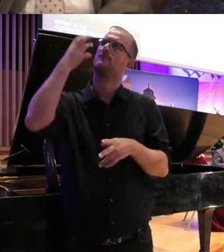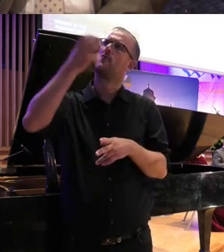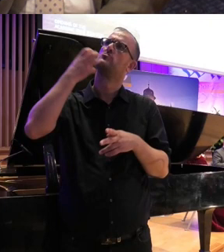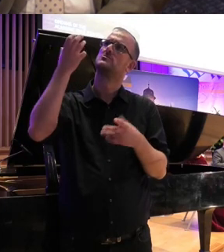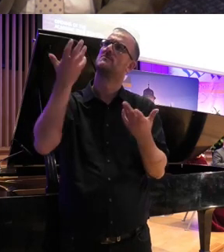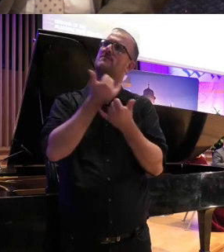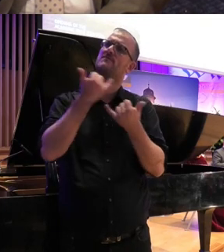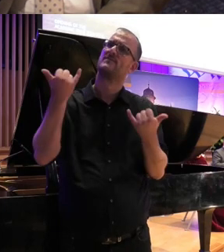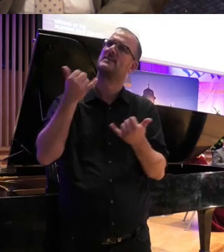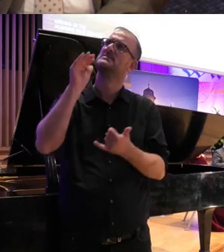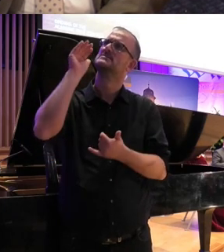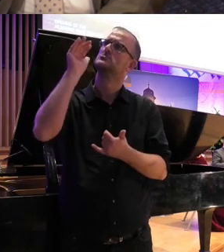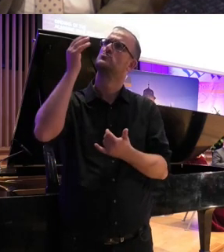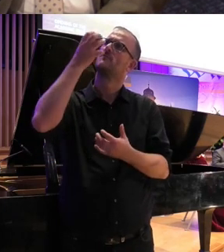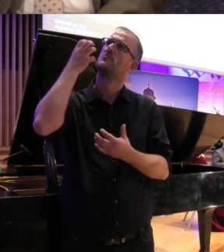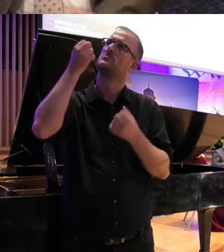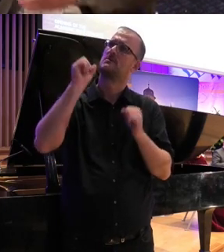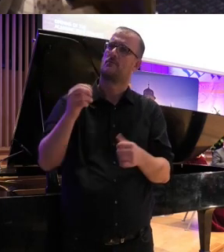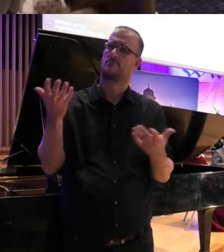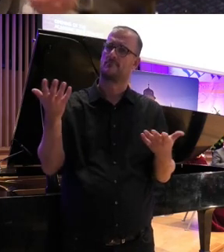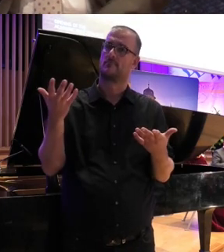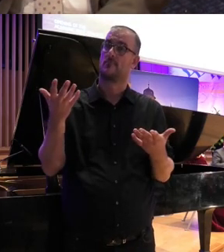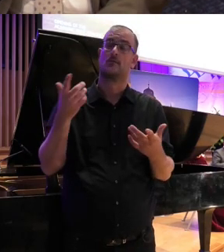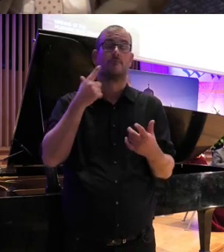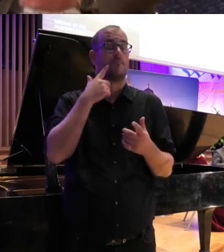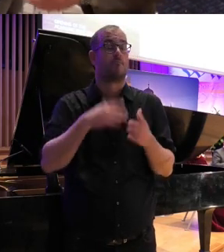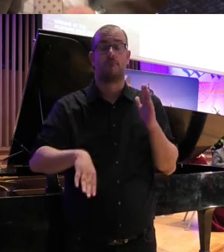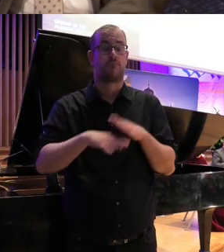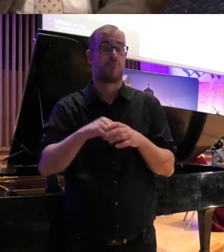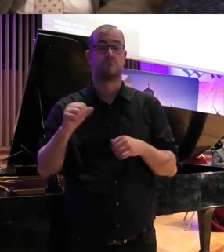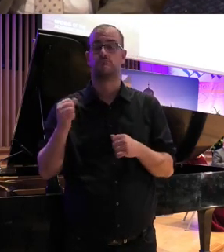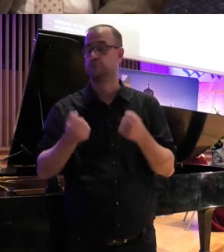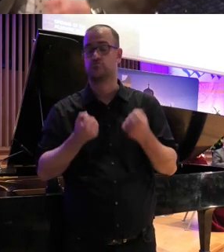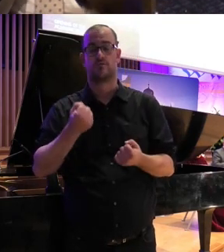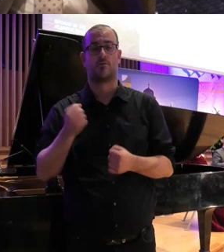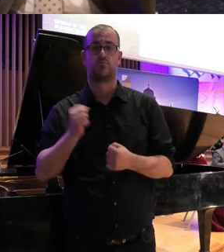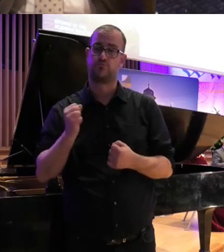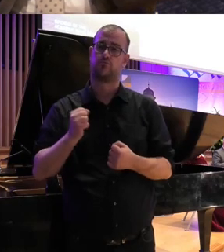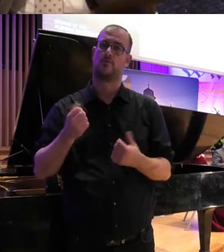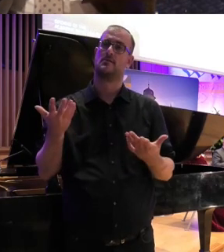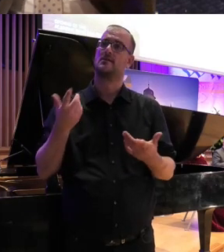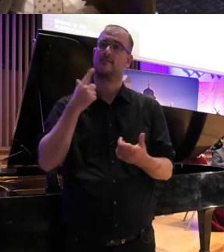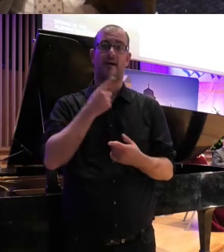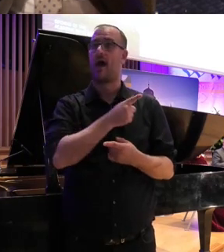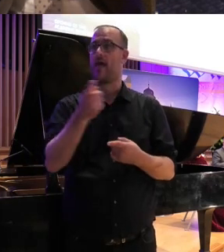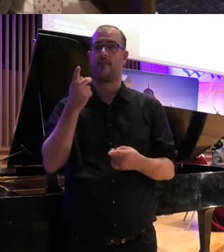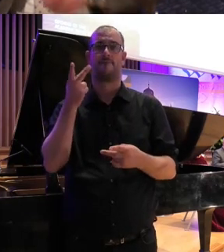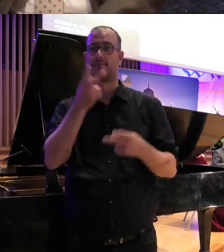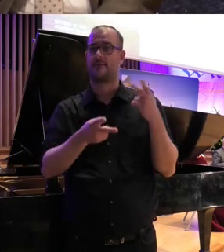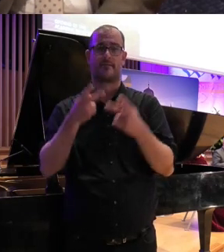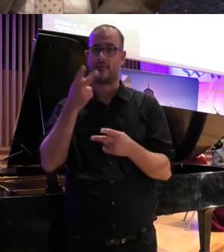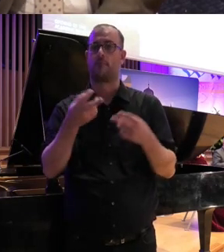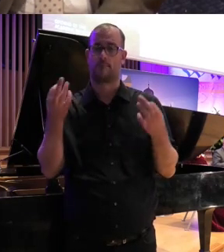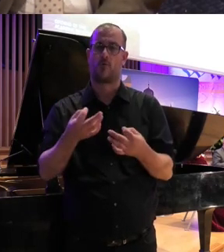denn diese Zukunft vorstellen kann. Das ist wahnsinnig schwer, weil ich auch die HRK natürlich kenne und weiß, dass man alle vertreten muss und sich da eben sehr